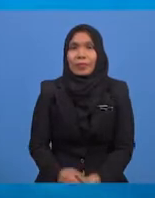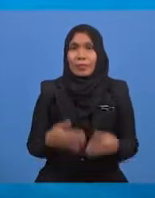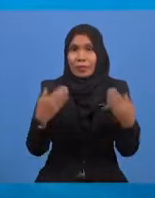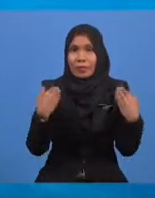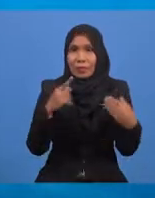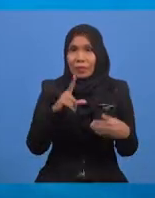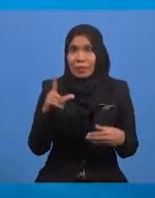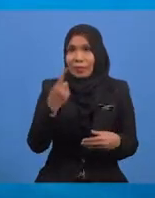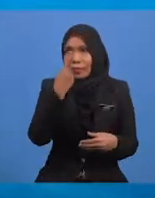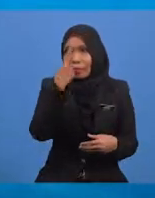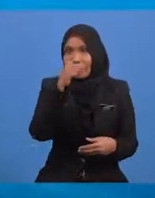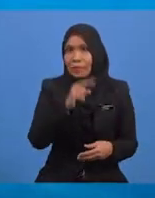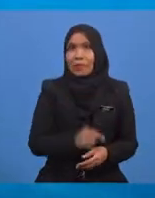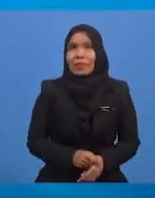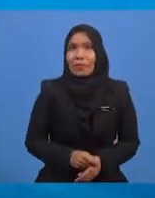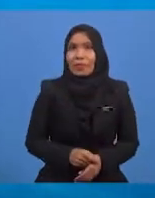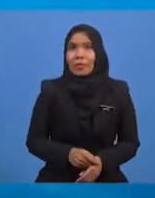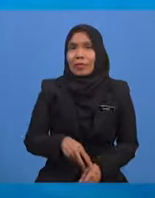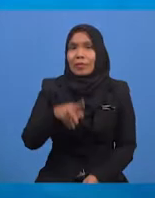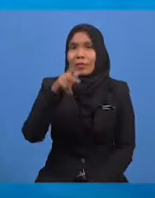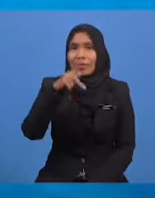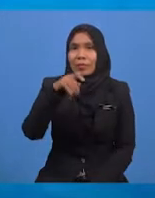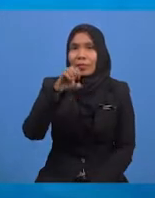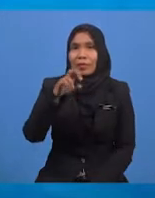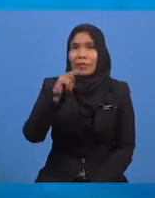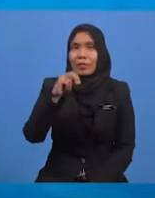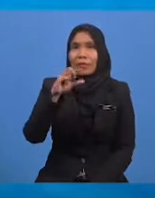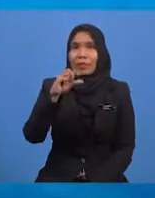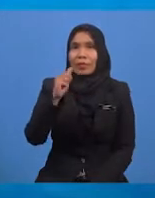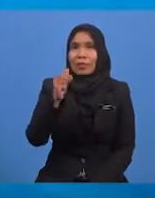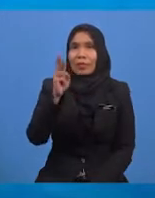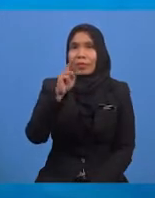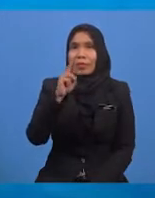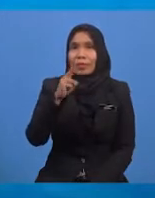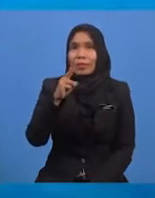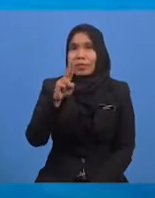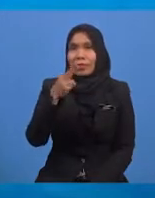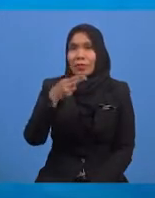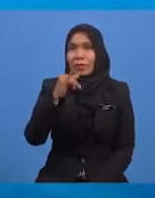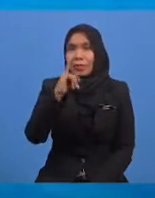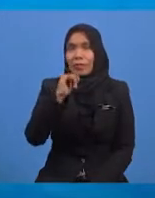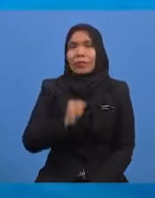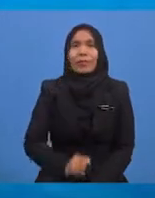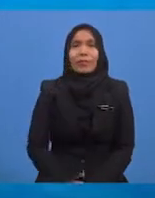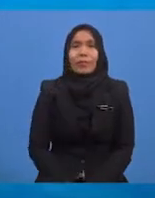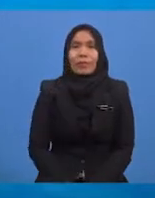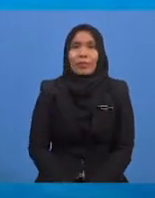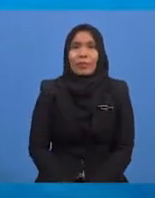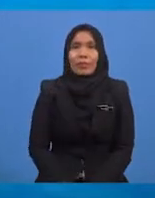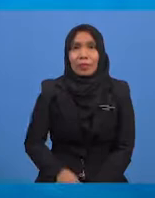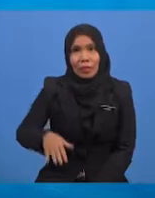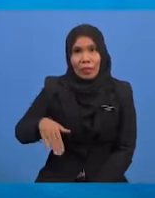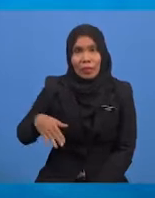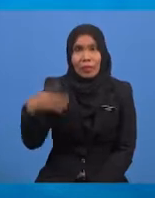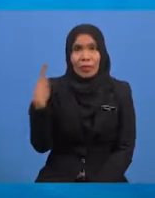adalah untuk mempengaruhi permintaan terhadap barang dan perkhidmatan yang ditawarkan. Sebelum